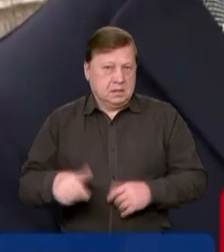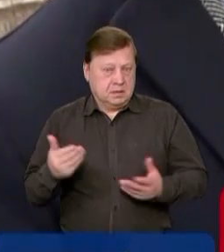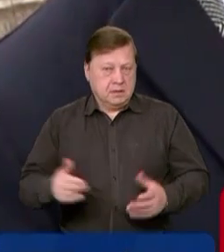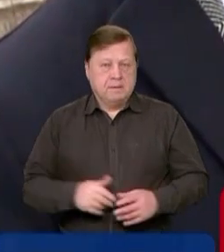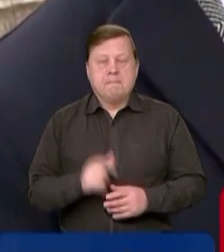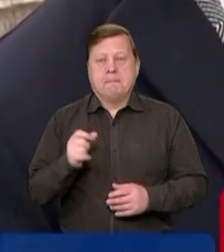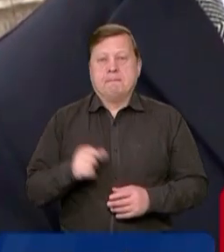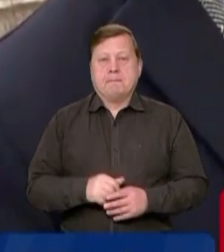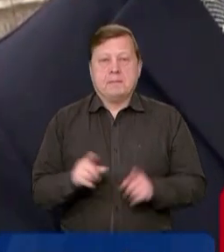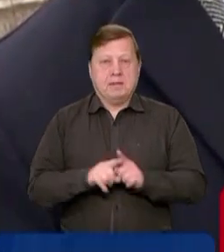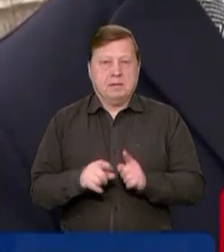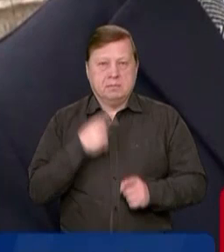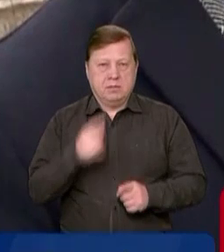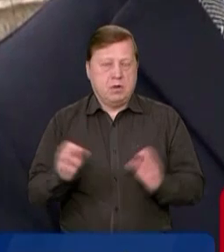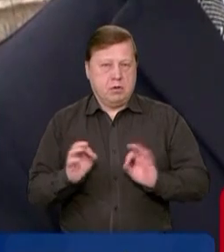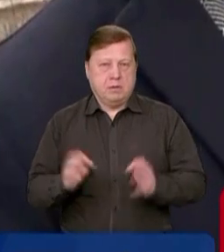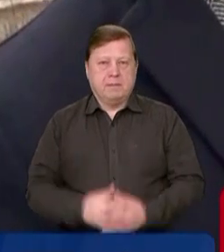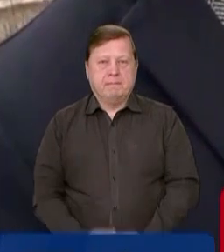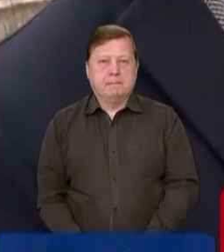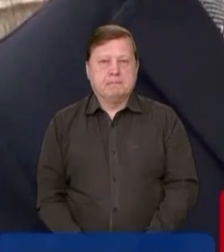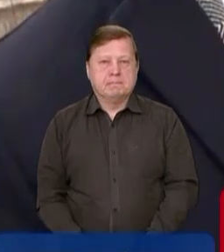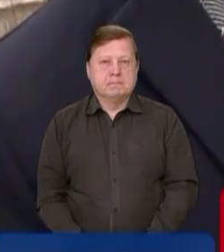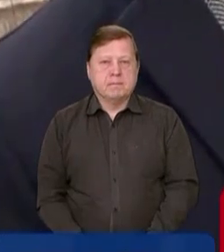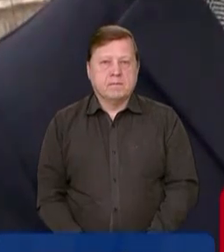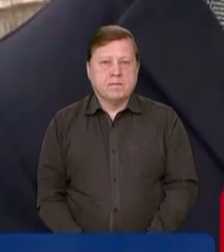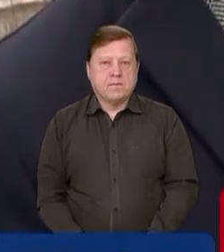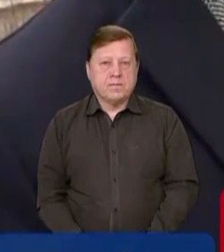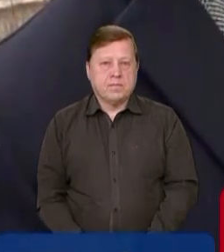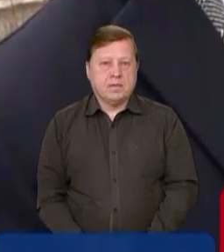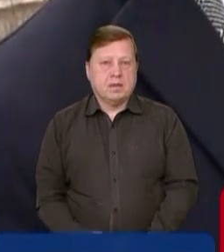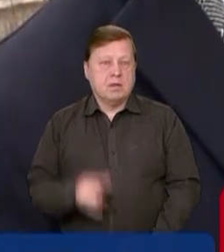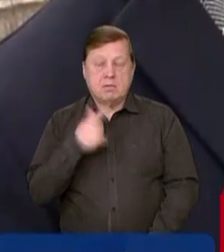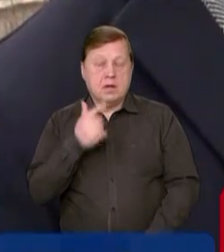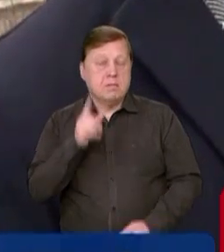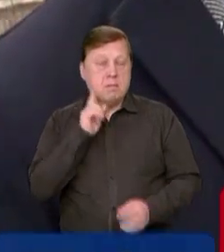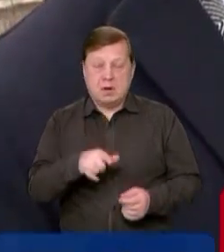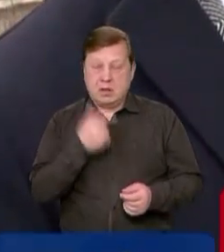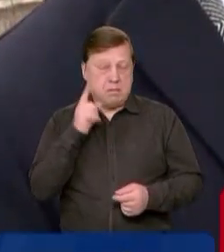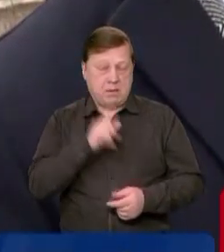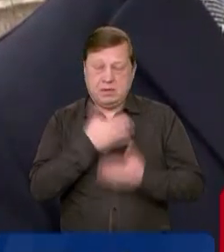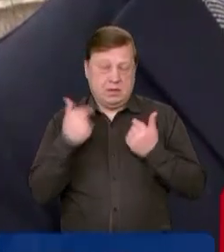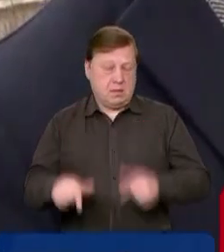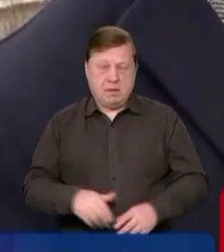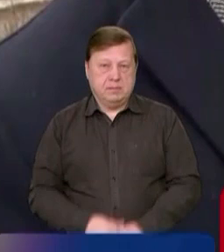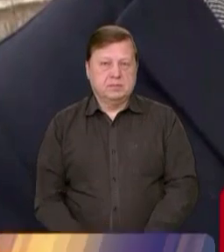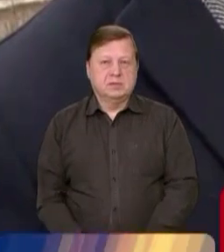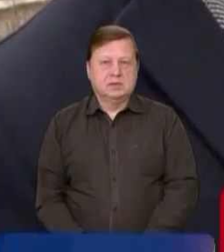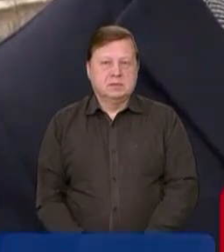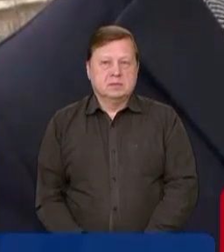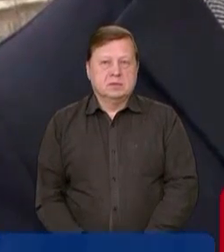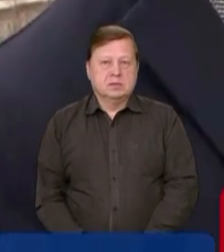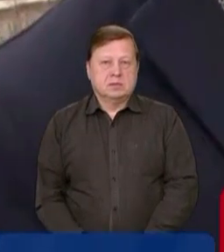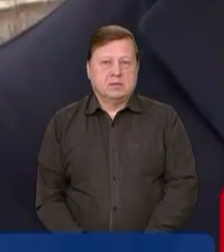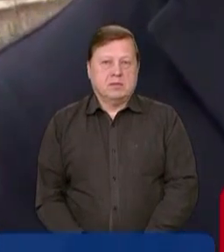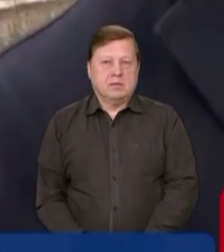po prostu jest wyjątkowo, jak to powiedziałem, nikczemne i nie ma żadnego związku z prawdą. Ja przypomnę tylko, że